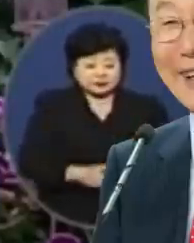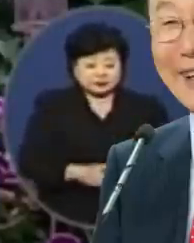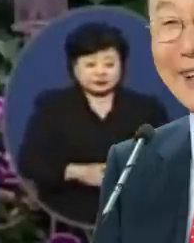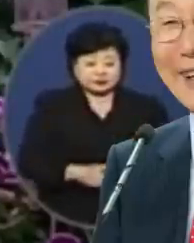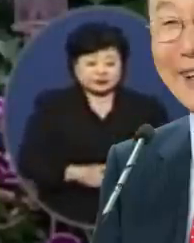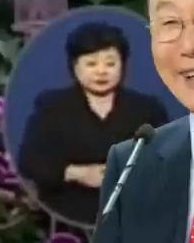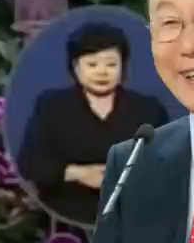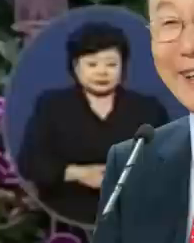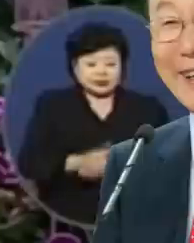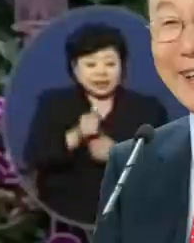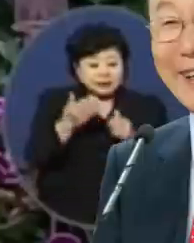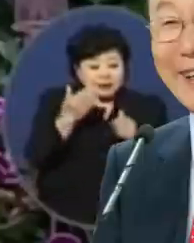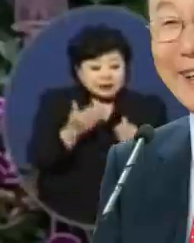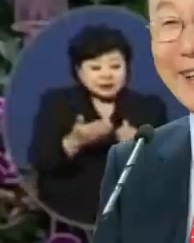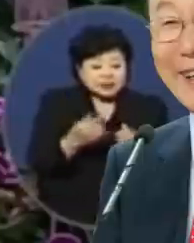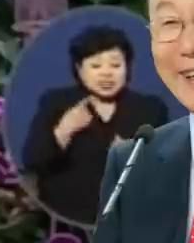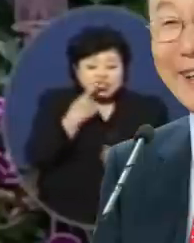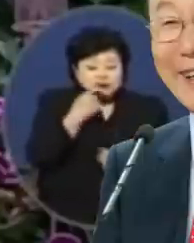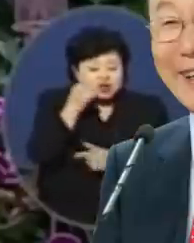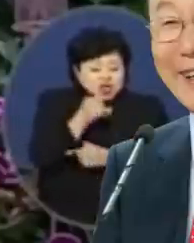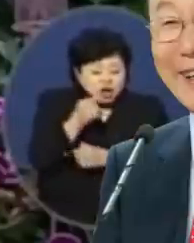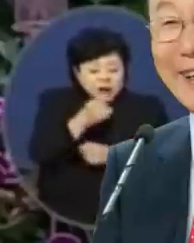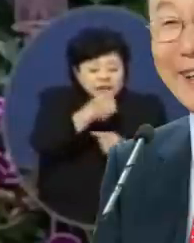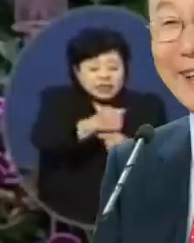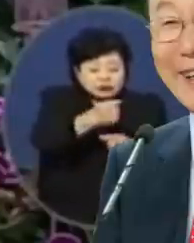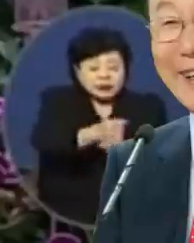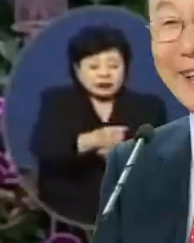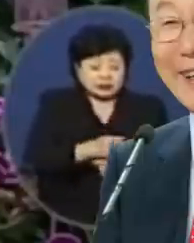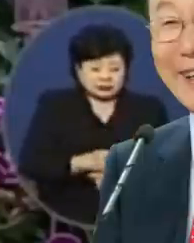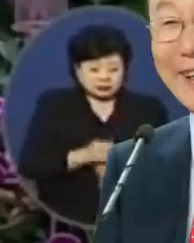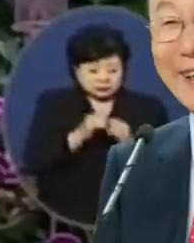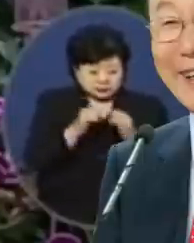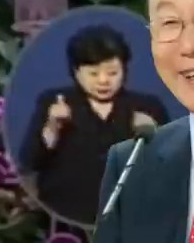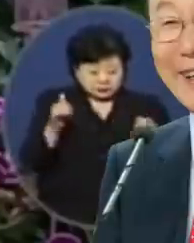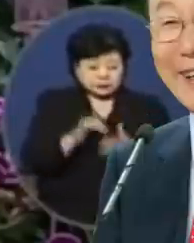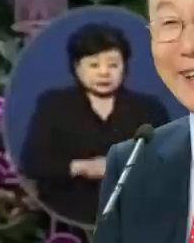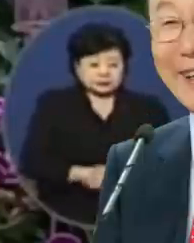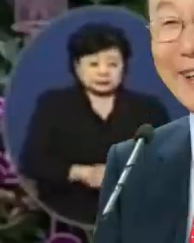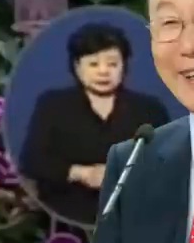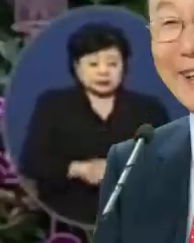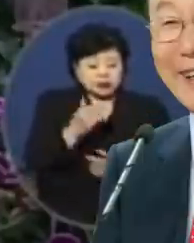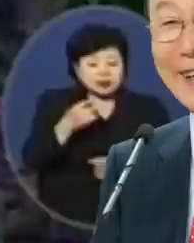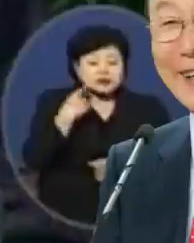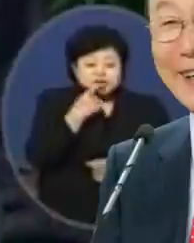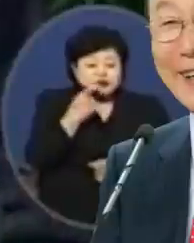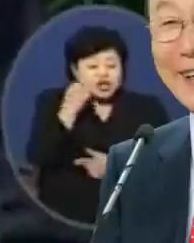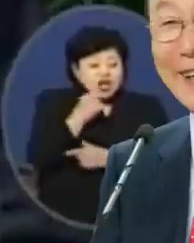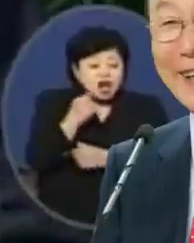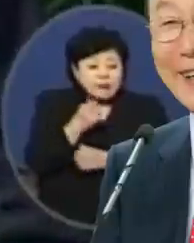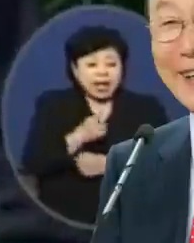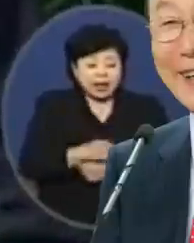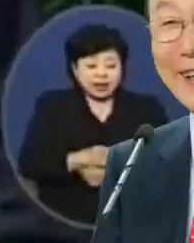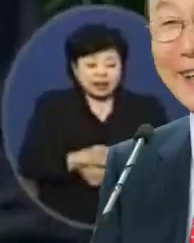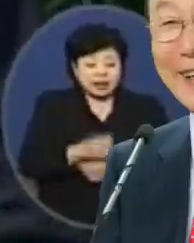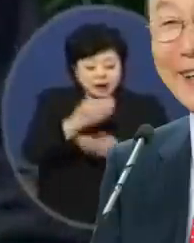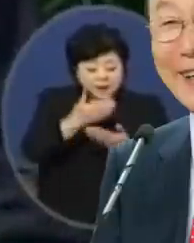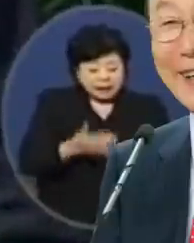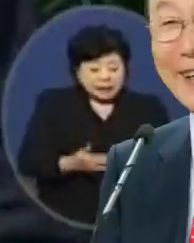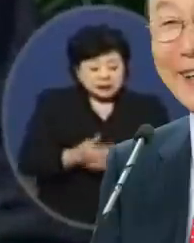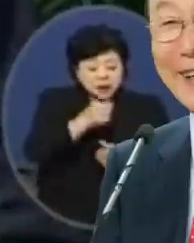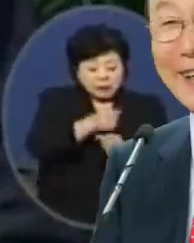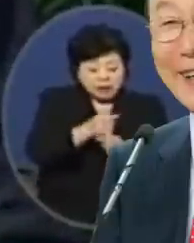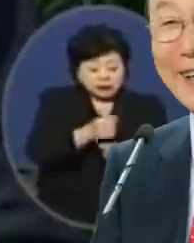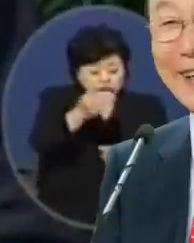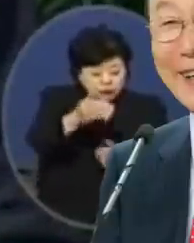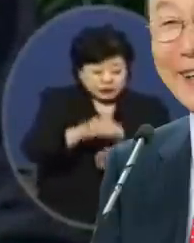말씀하셨습니다. 하나님은 입술의 열매를 창조하는 자, 여러분의 입술의 열매를 받아서